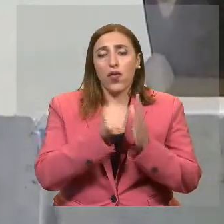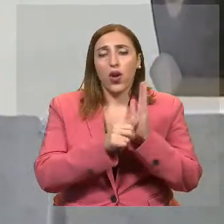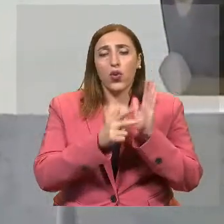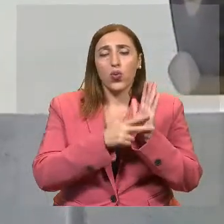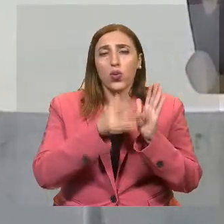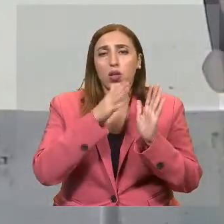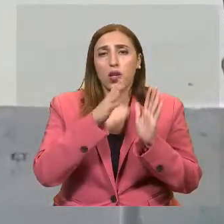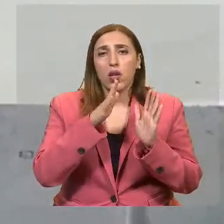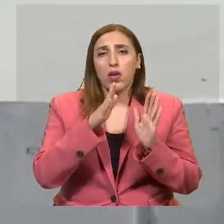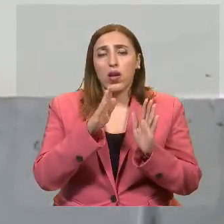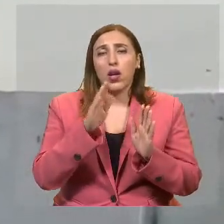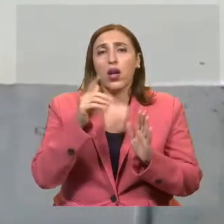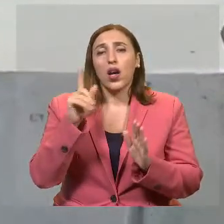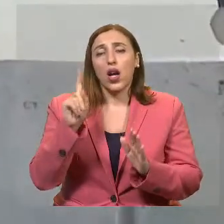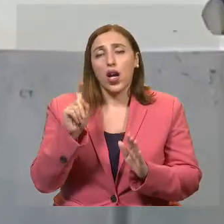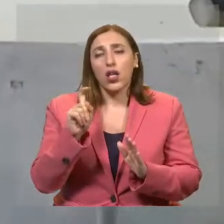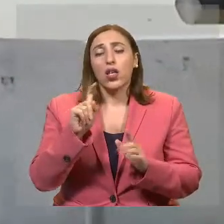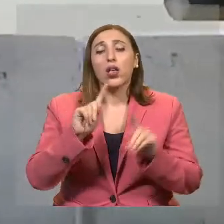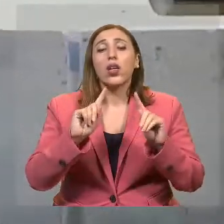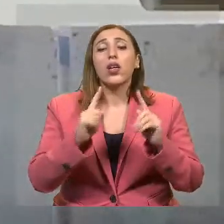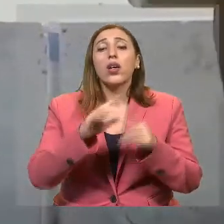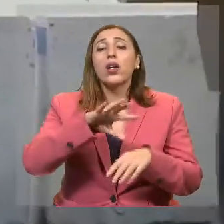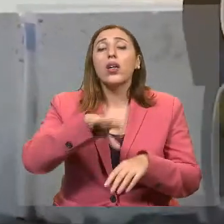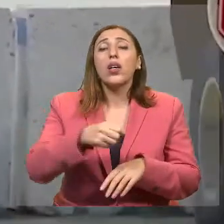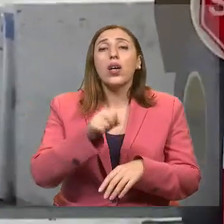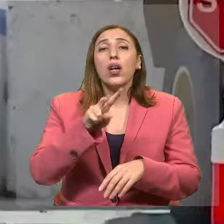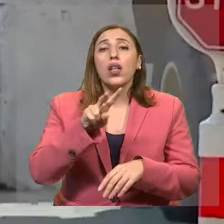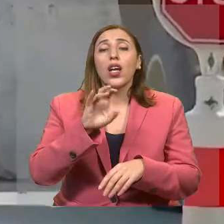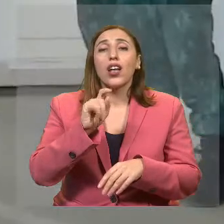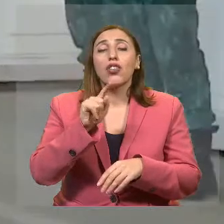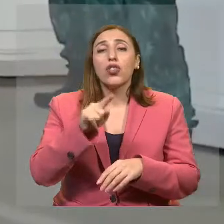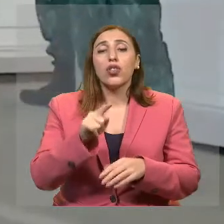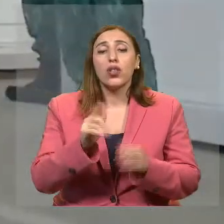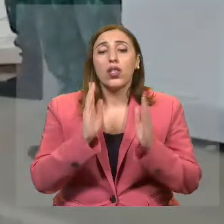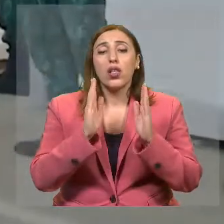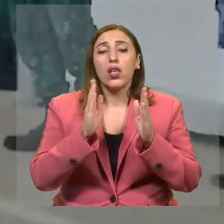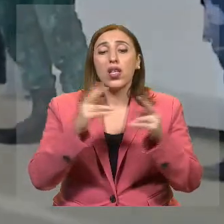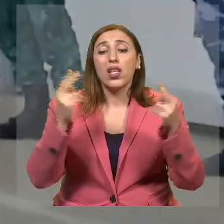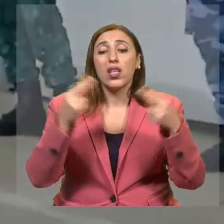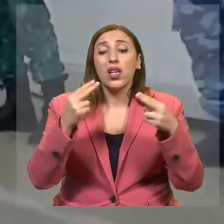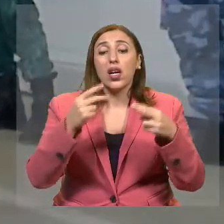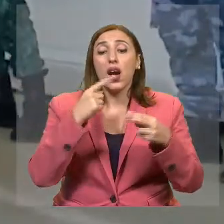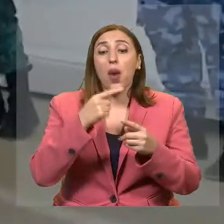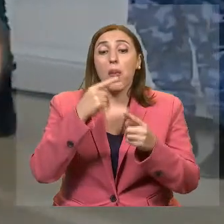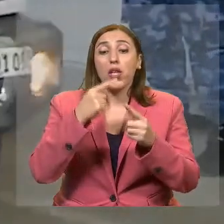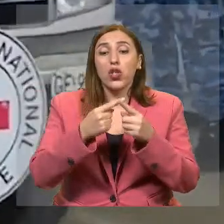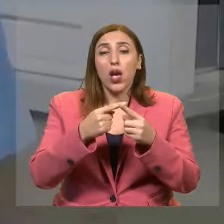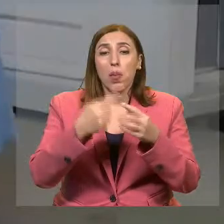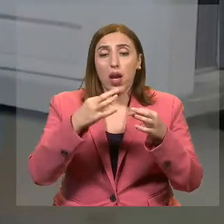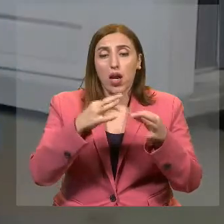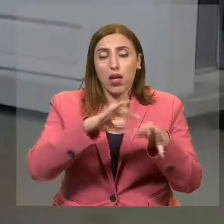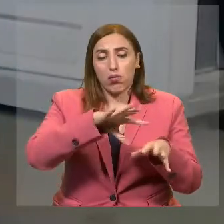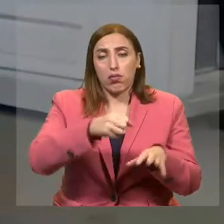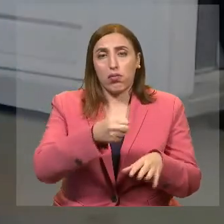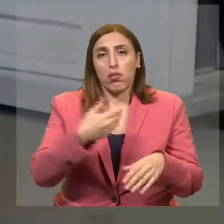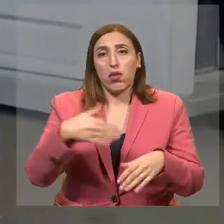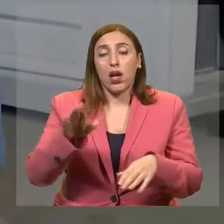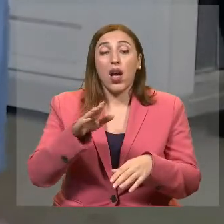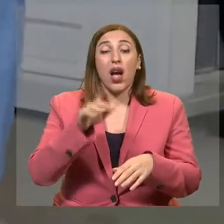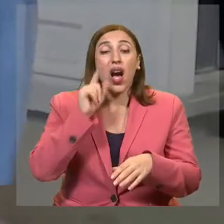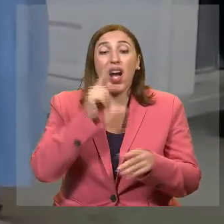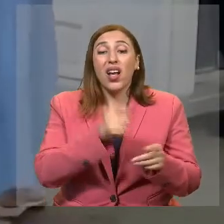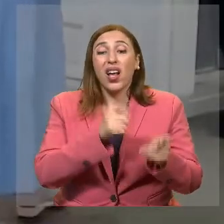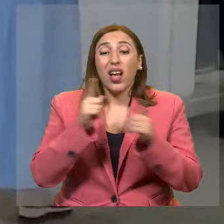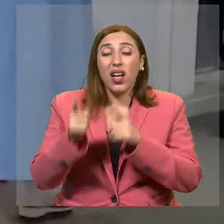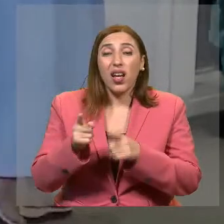Վագիվ Խաչատրյանին ադրբեջանցիներն առևանգեցին Լաչինի միջանցքում տեղադրված անցակետից հենց Կարմիր Խաչի մեքենայից։ Նա Հայաստան էր